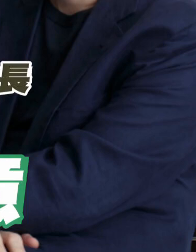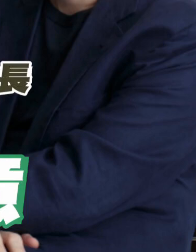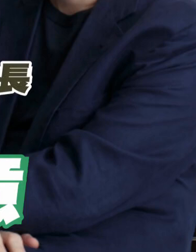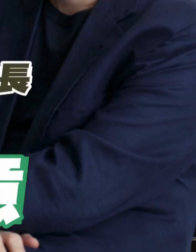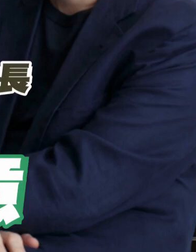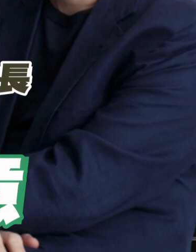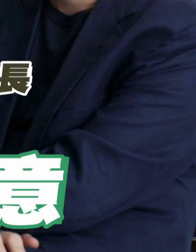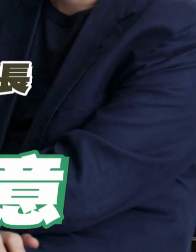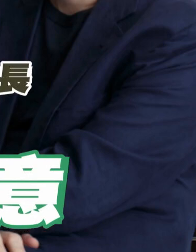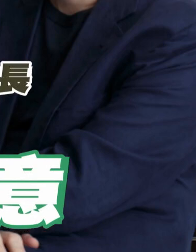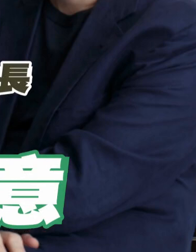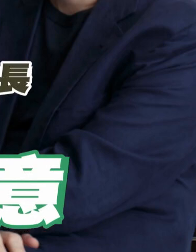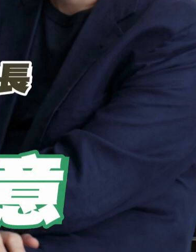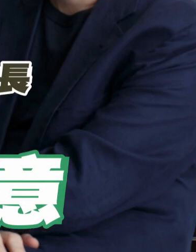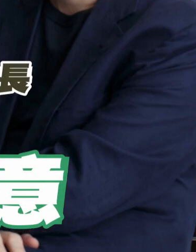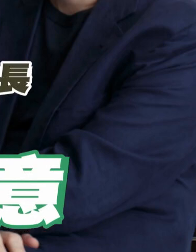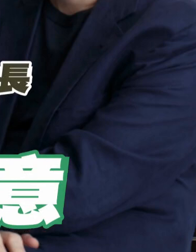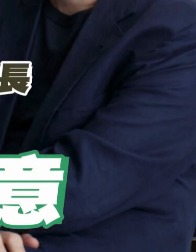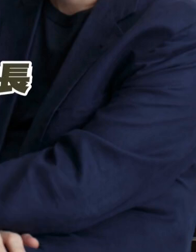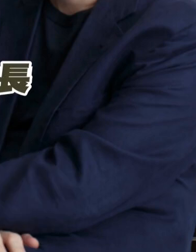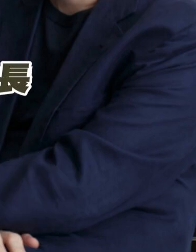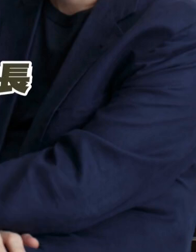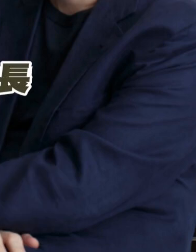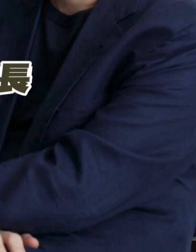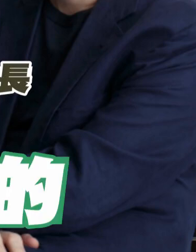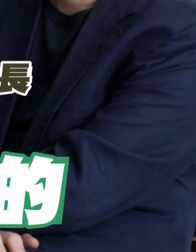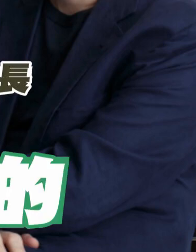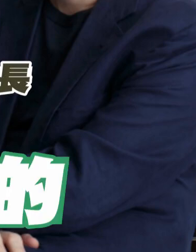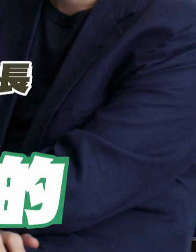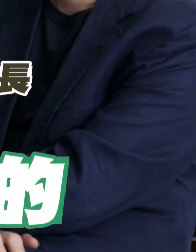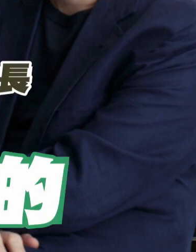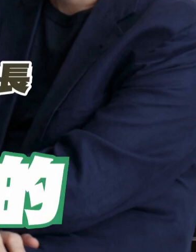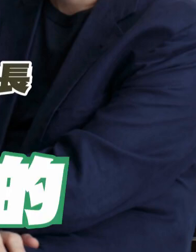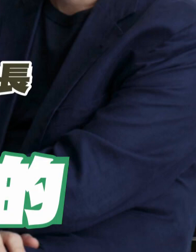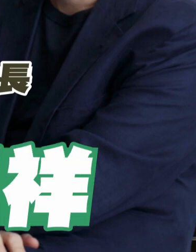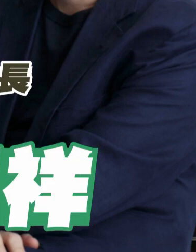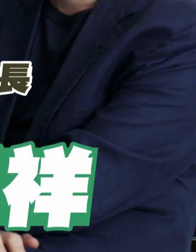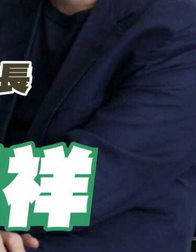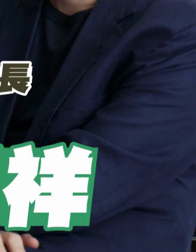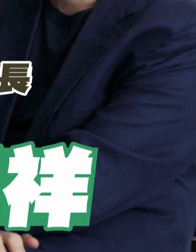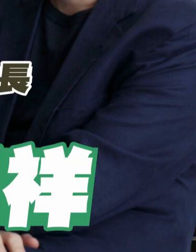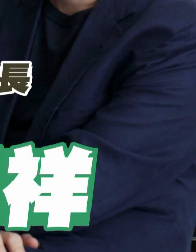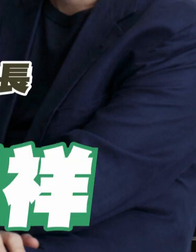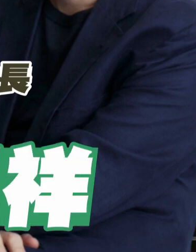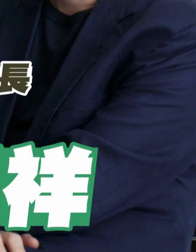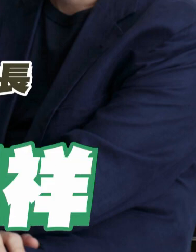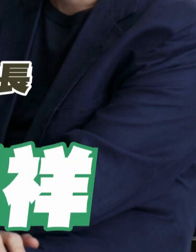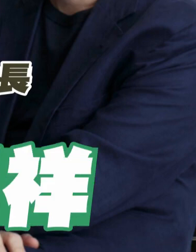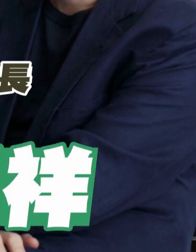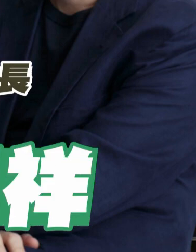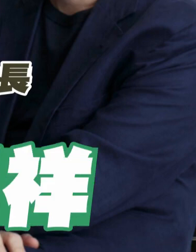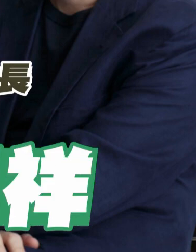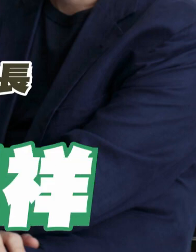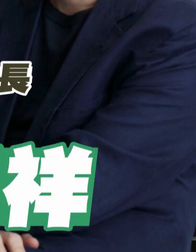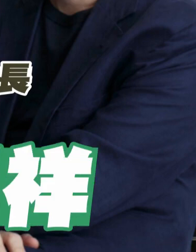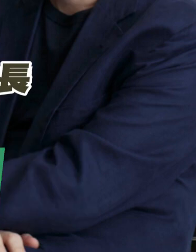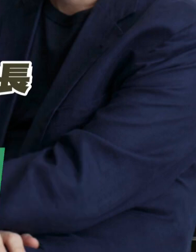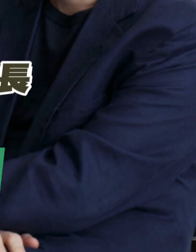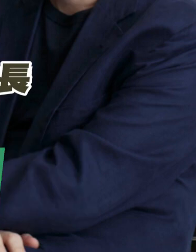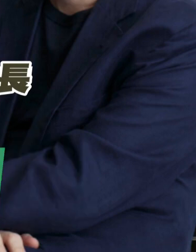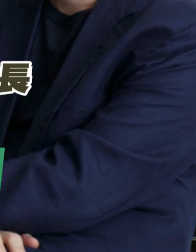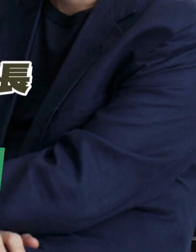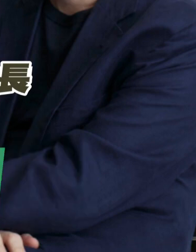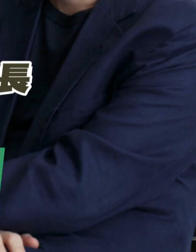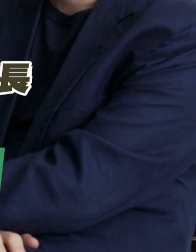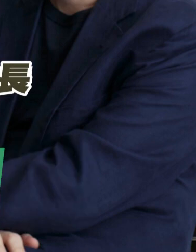这个是总统的旨意，不是行政院长的旨意。谁来做行政院长，这个案子还是要过的。 苏贞昌找了那个陈耀祥，